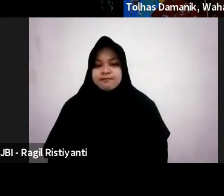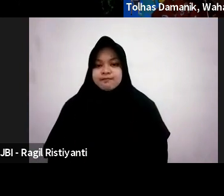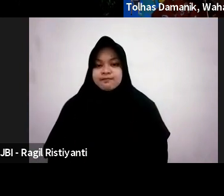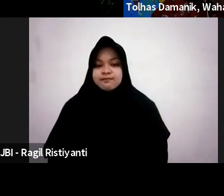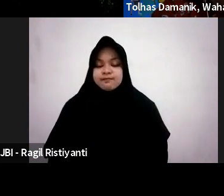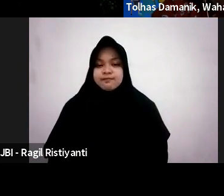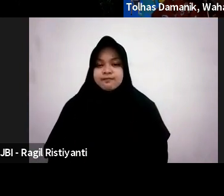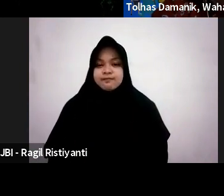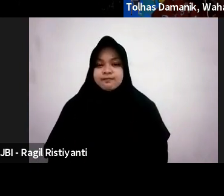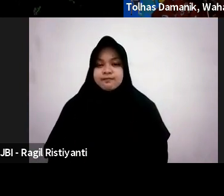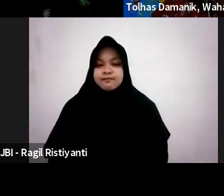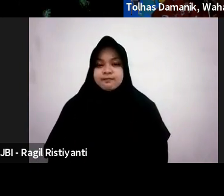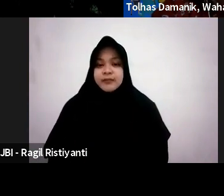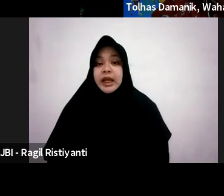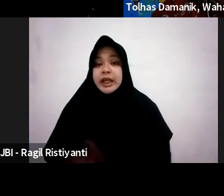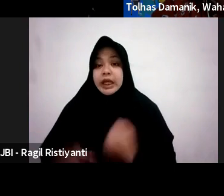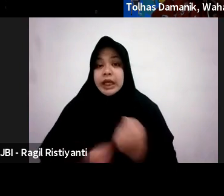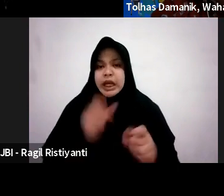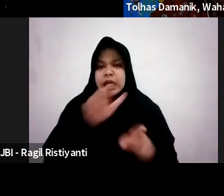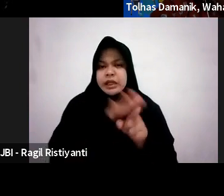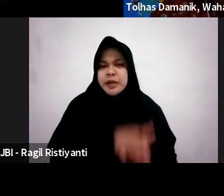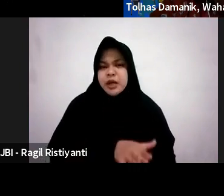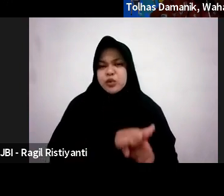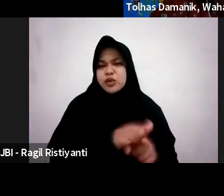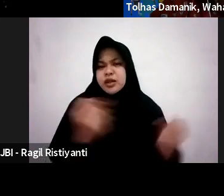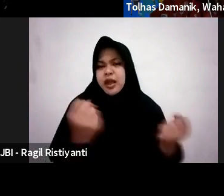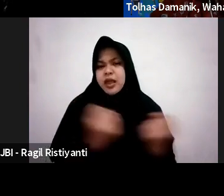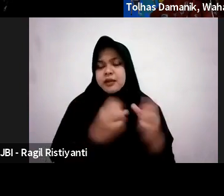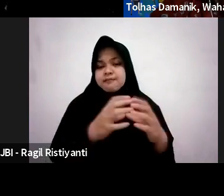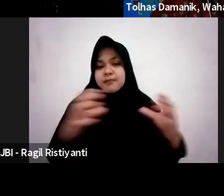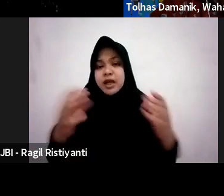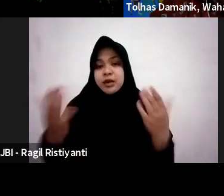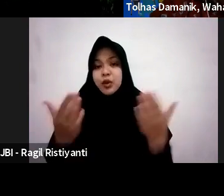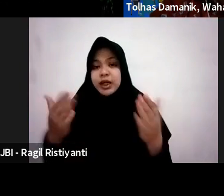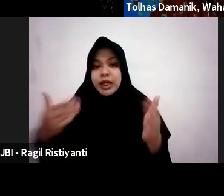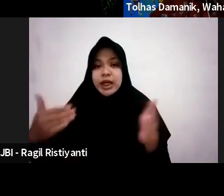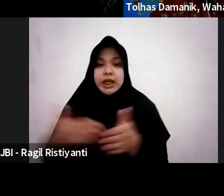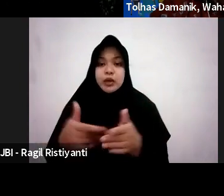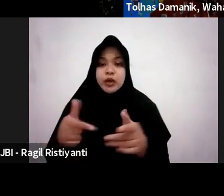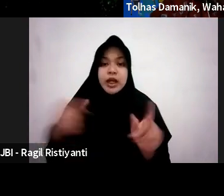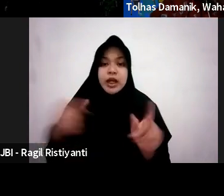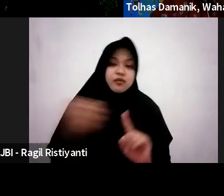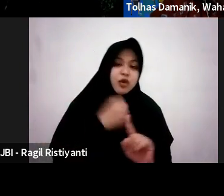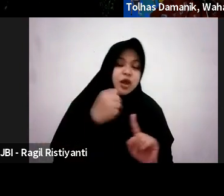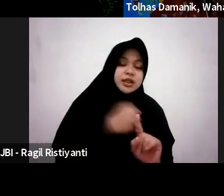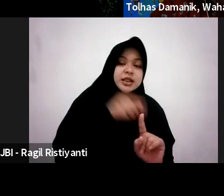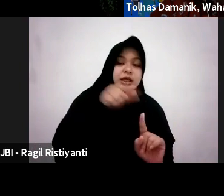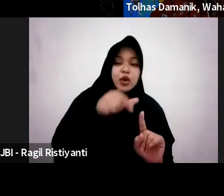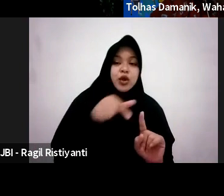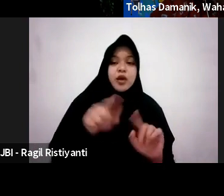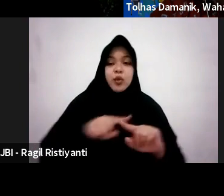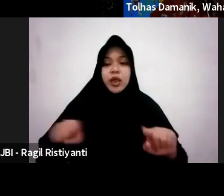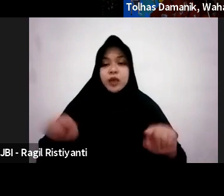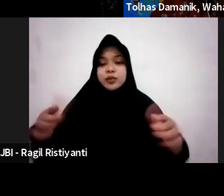at tindakan-tindakan diskriminatif ini menjadi tantangan yang besar yang kita alami dalam advokasi kita teman-teman walaupun misalnya kita